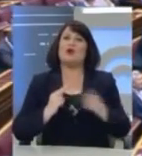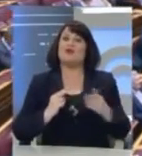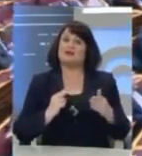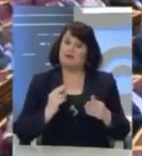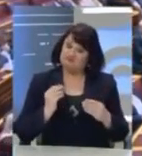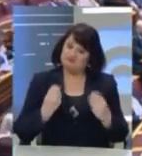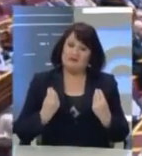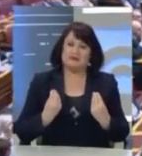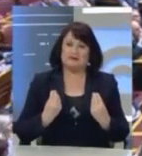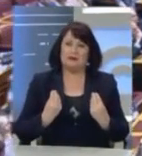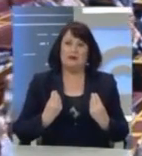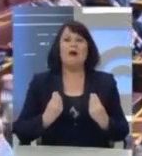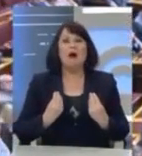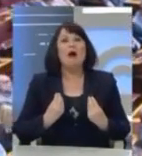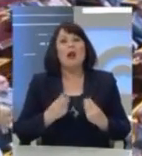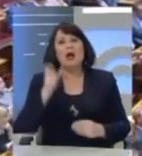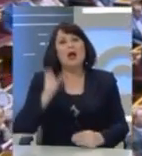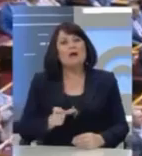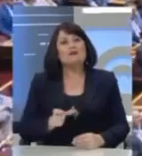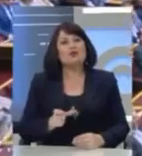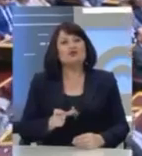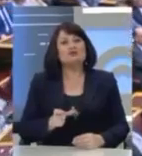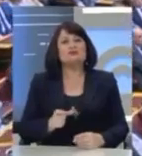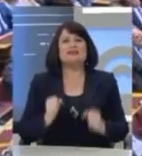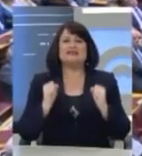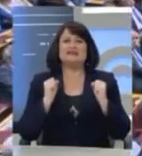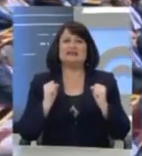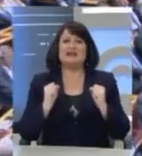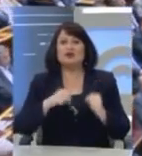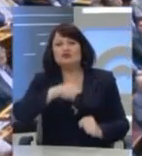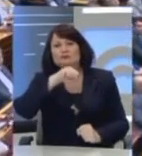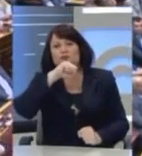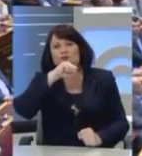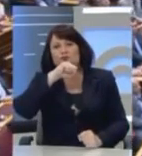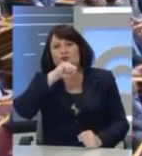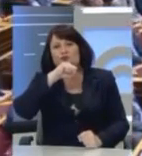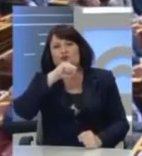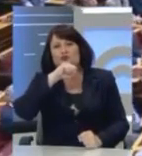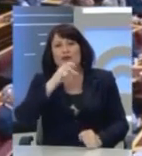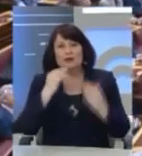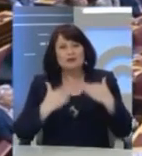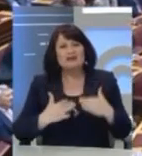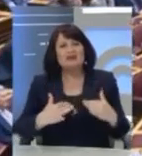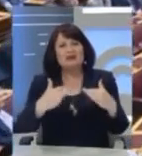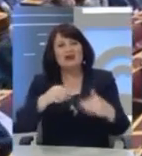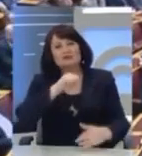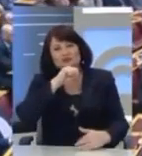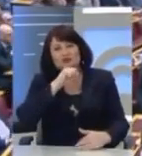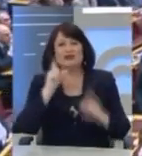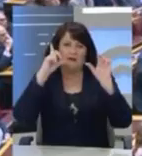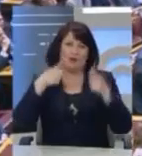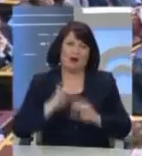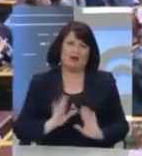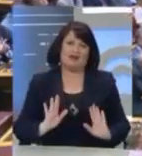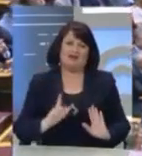ταυτόχρονα και ως έναν αταλάντευτο υπερασπιστή της δημοκρατίας και του κοινοβουλευτισμού. Ως